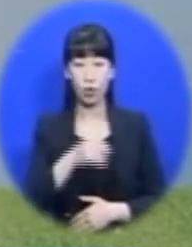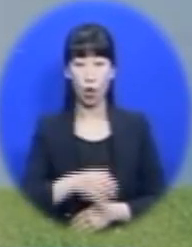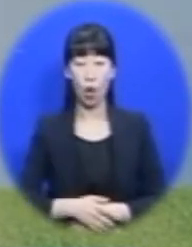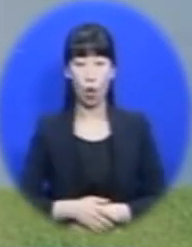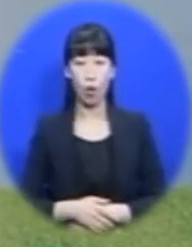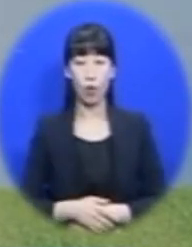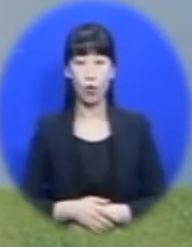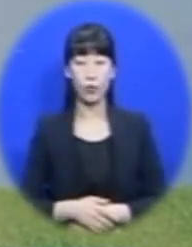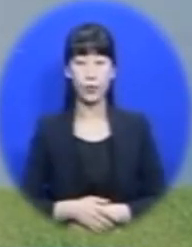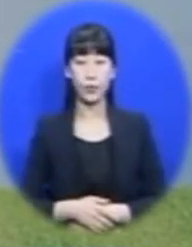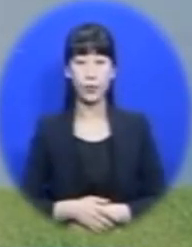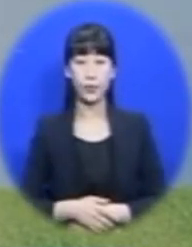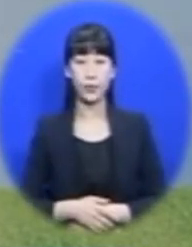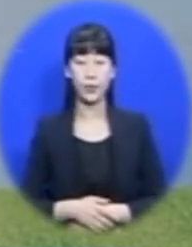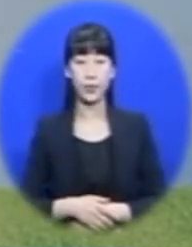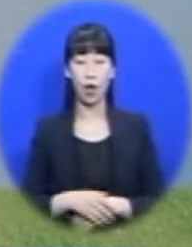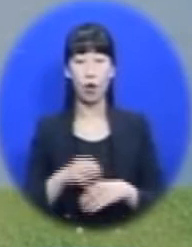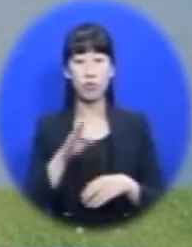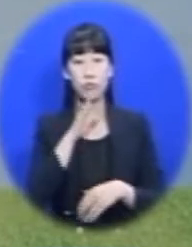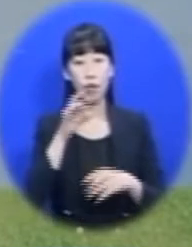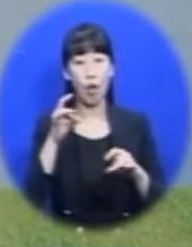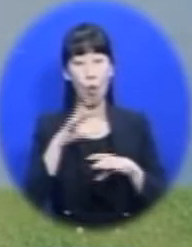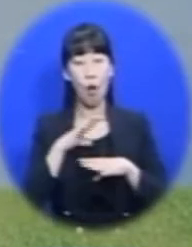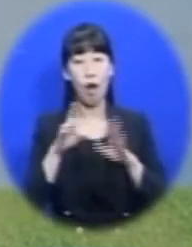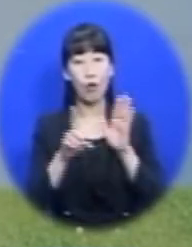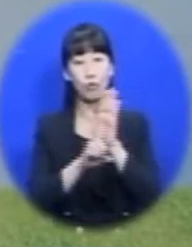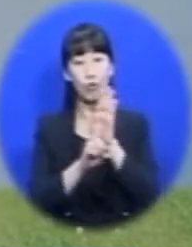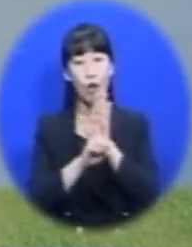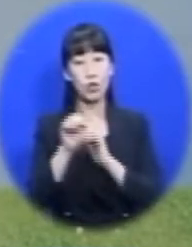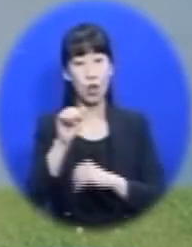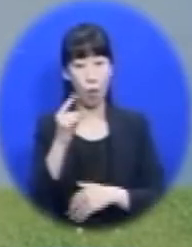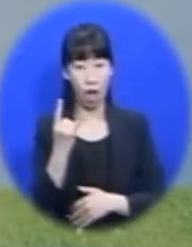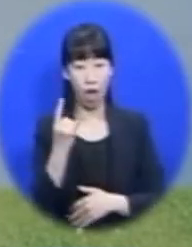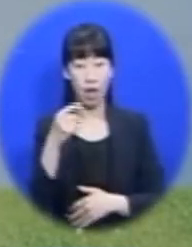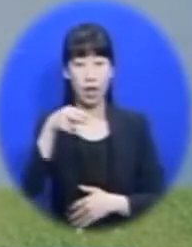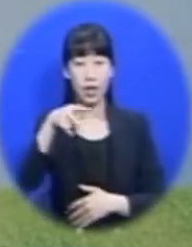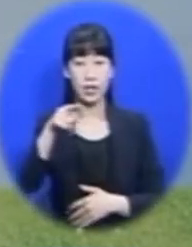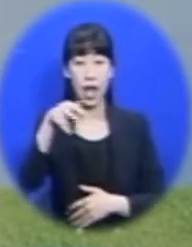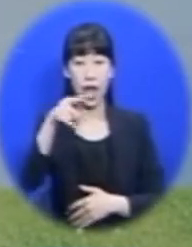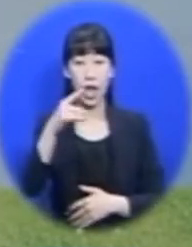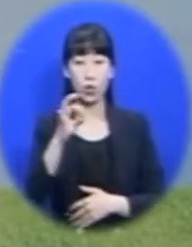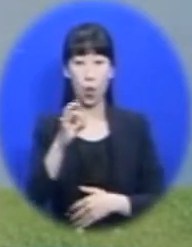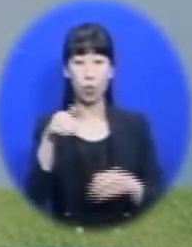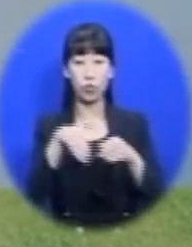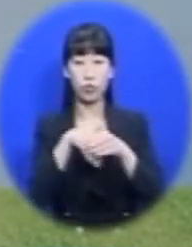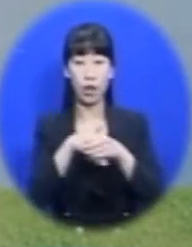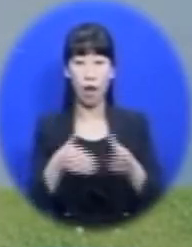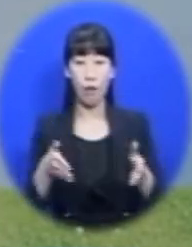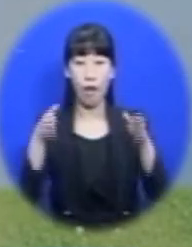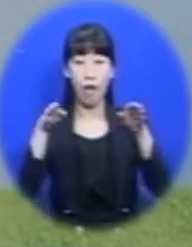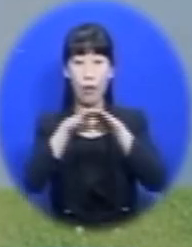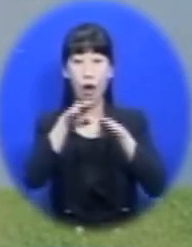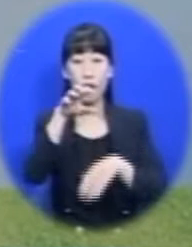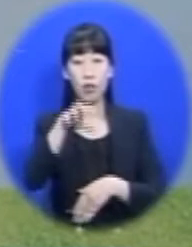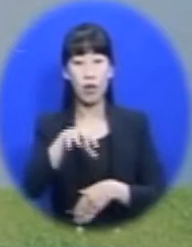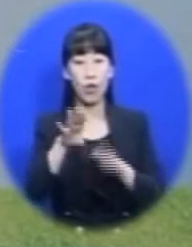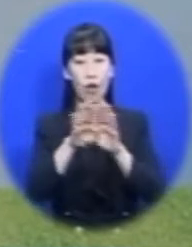설명을 해주시는데 참 놀라운 전시회가 세종문화회관에서 열리더라고요.